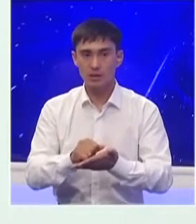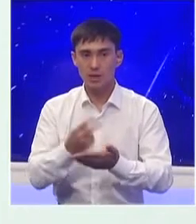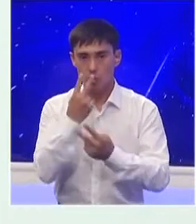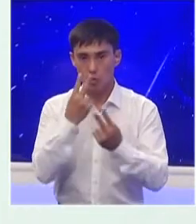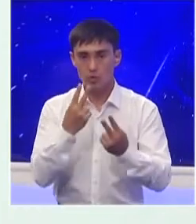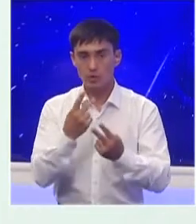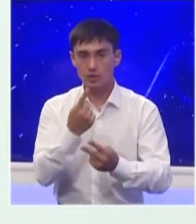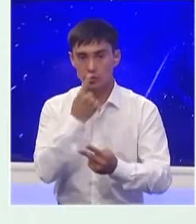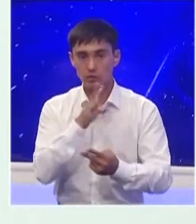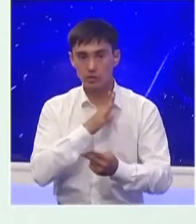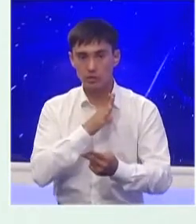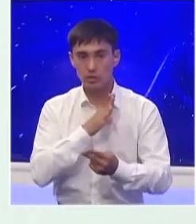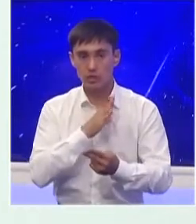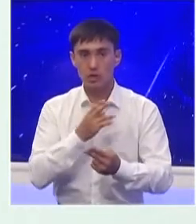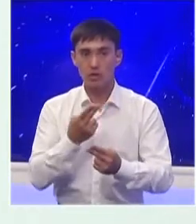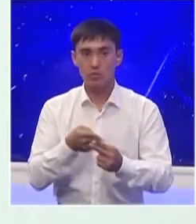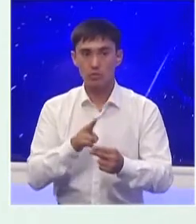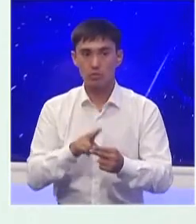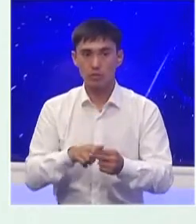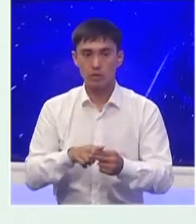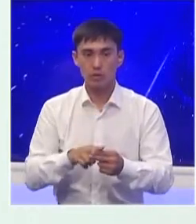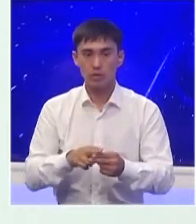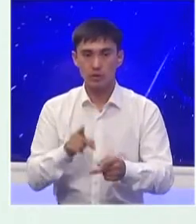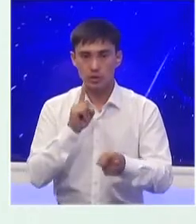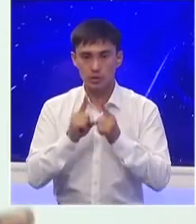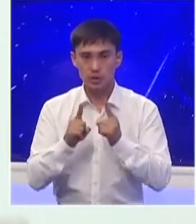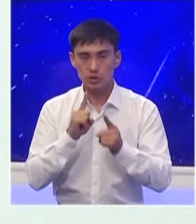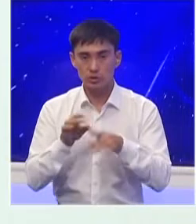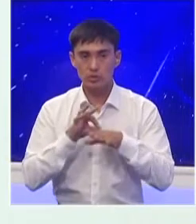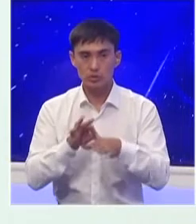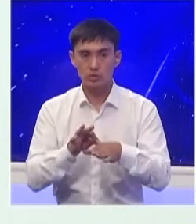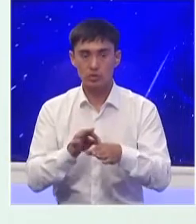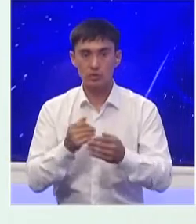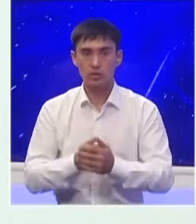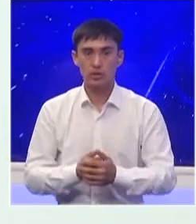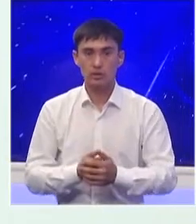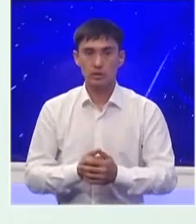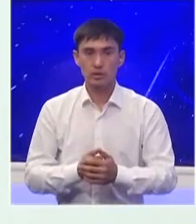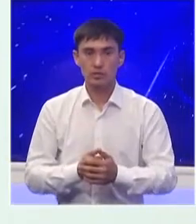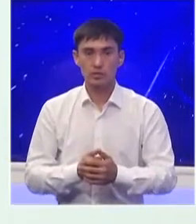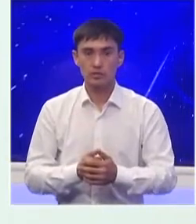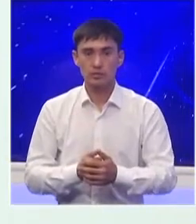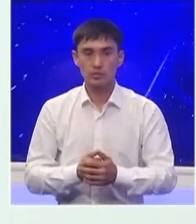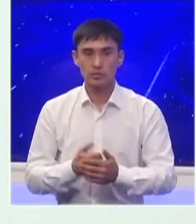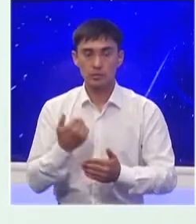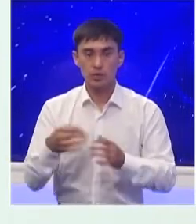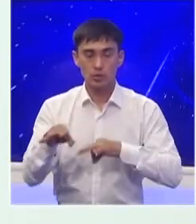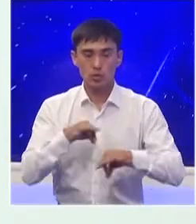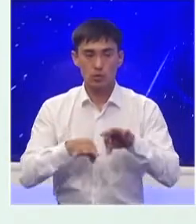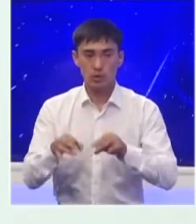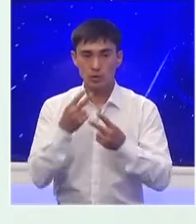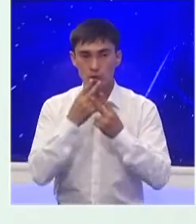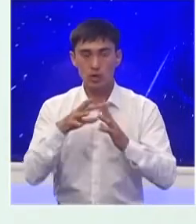көтерілді. Жиын болды. Мына бүгінгі болып жатқан жиын аманат партиясында сол қағаздың негізінде сұрау жолданды.